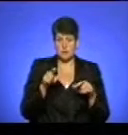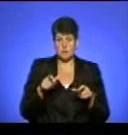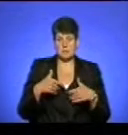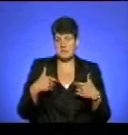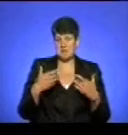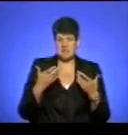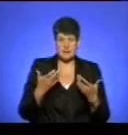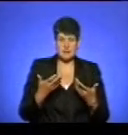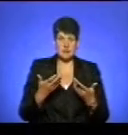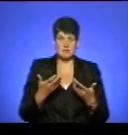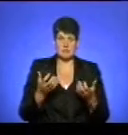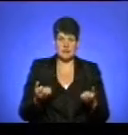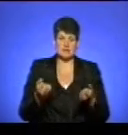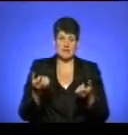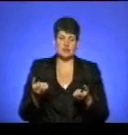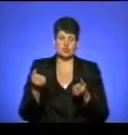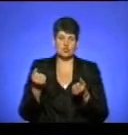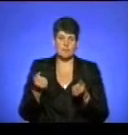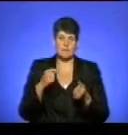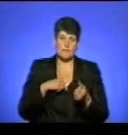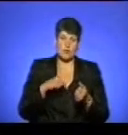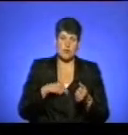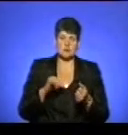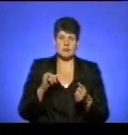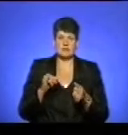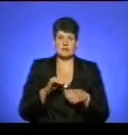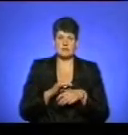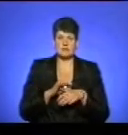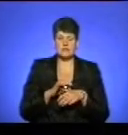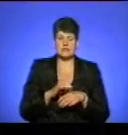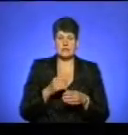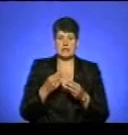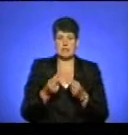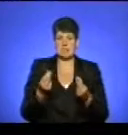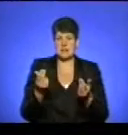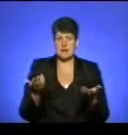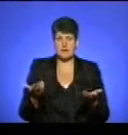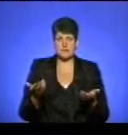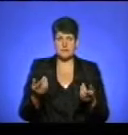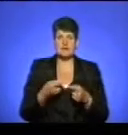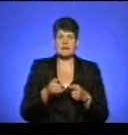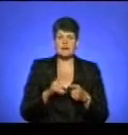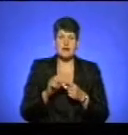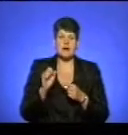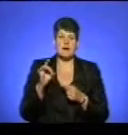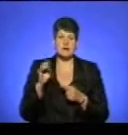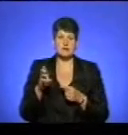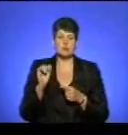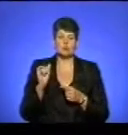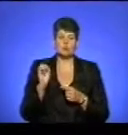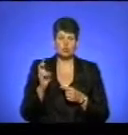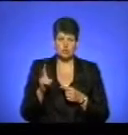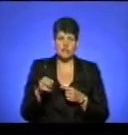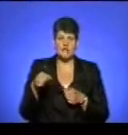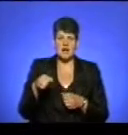привітні і піде. І морально, і фізично, і матеріально. Це артбук «Валіза», зроблений спеціально